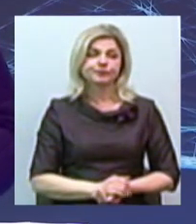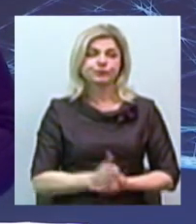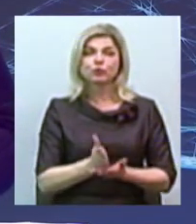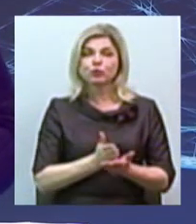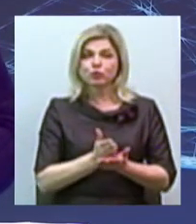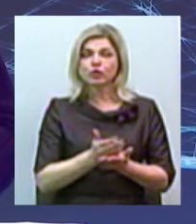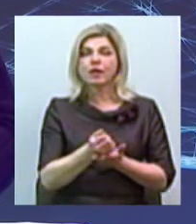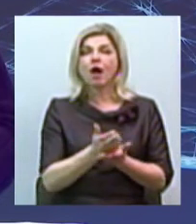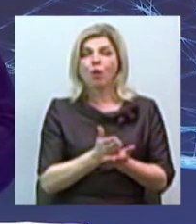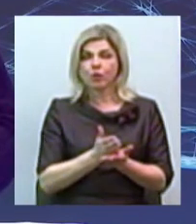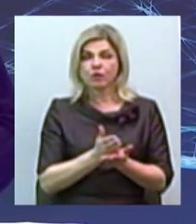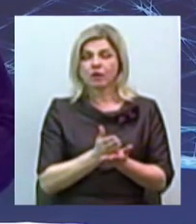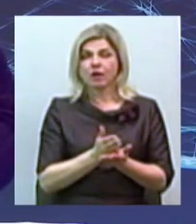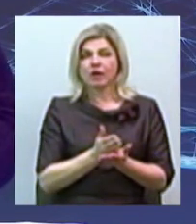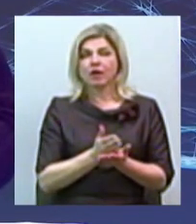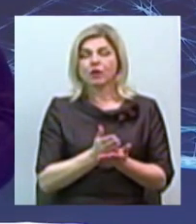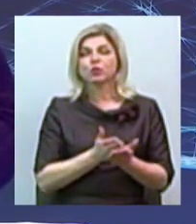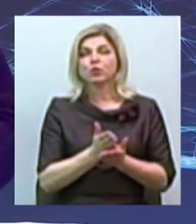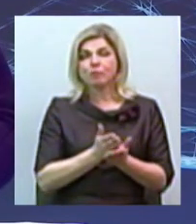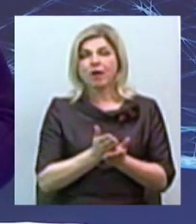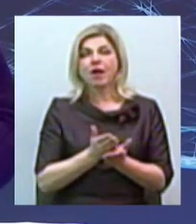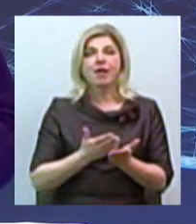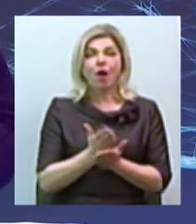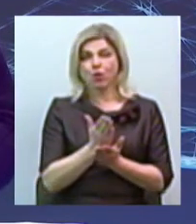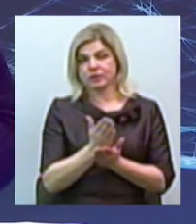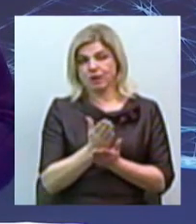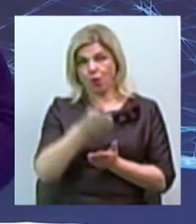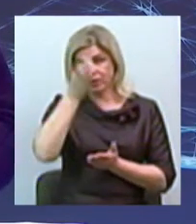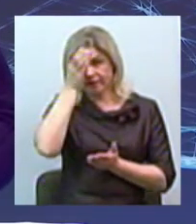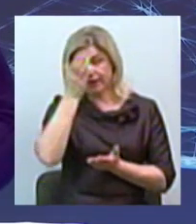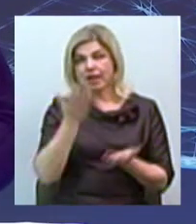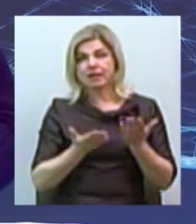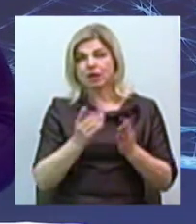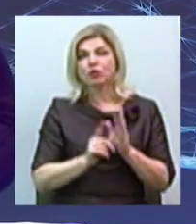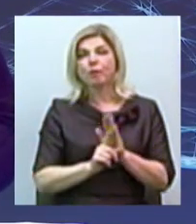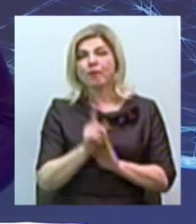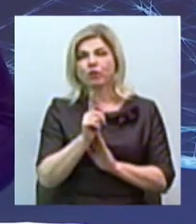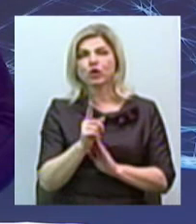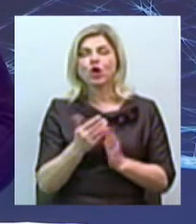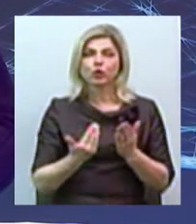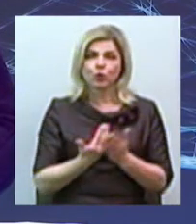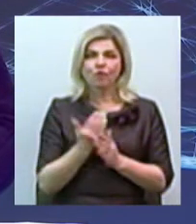якості освіти України, якщо започатковує певні нові процедури, сертифікація – це